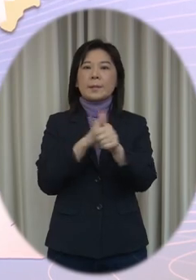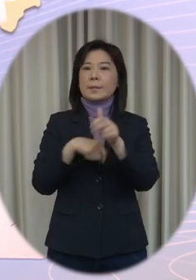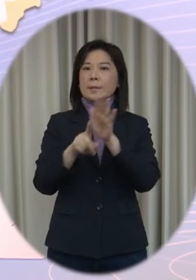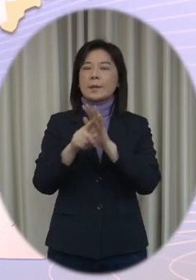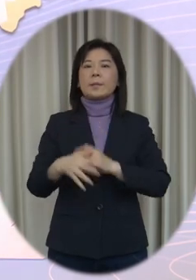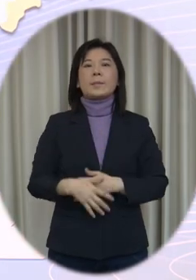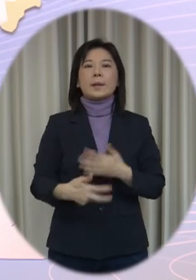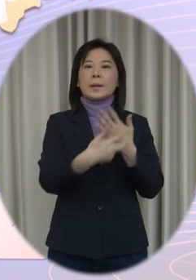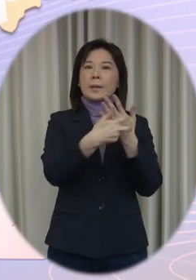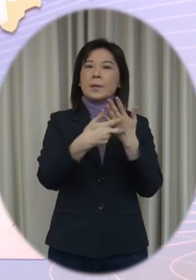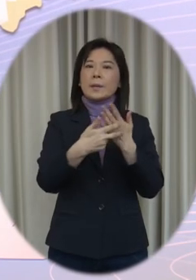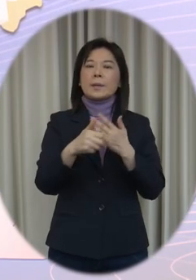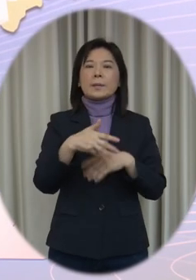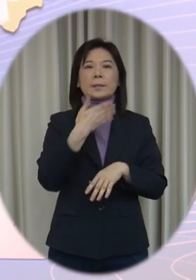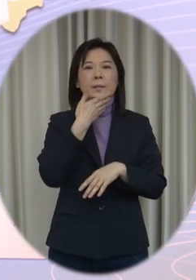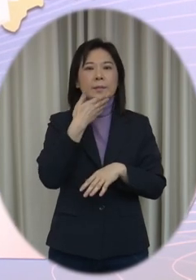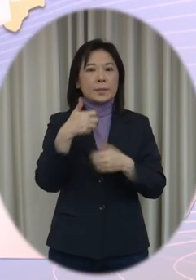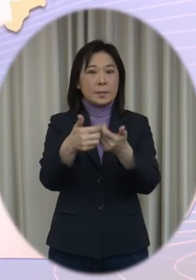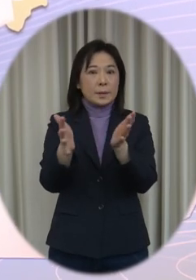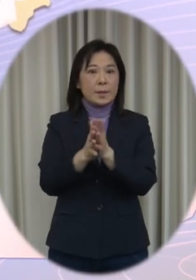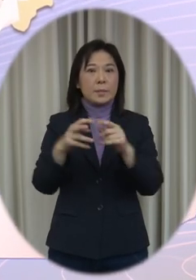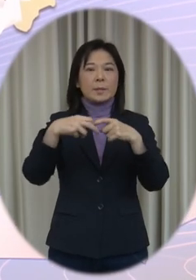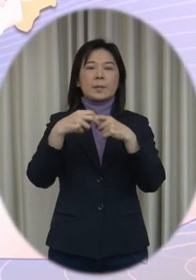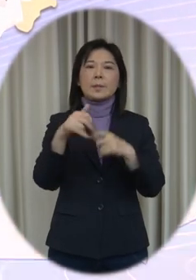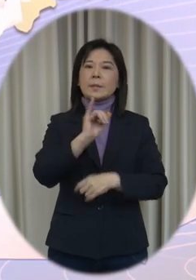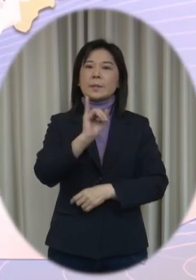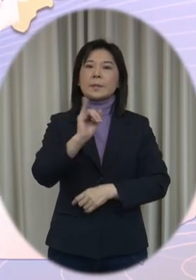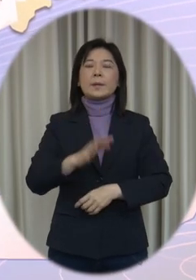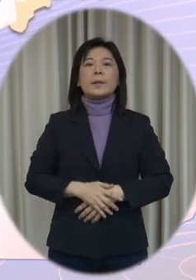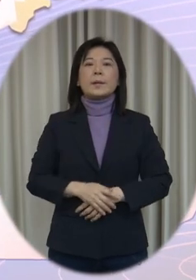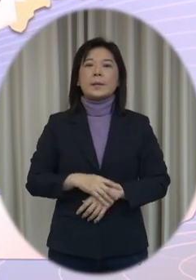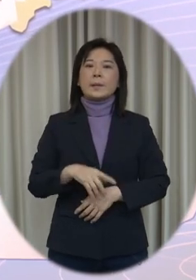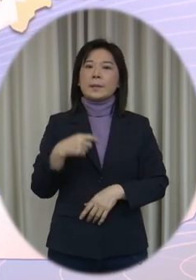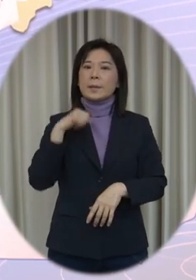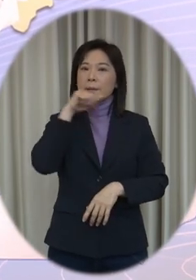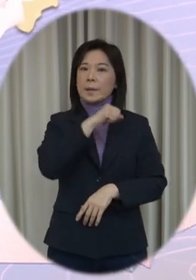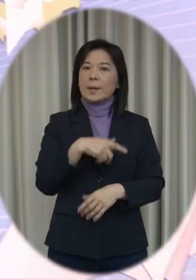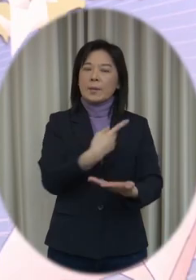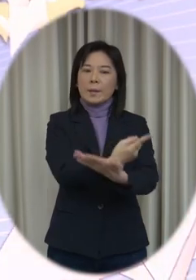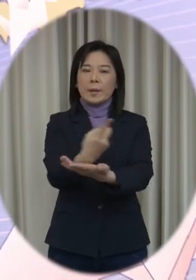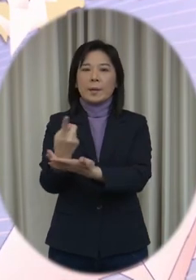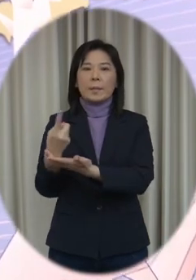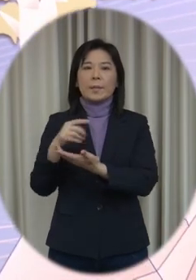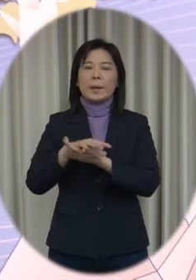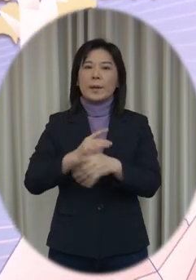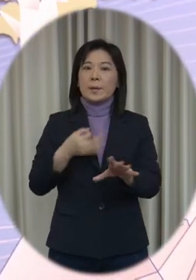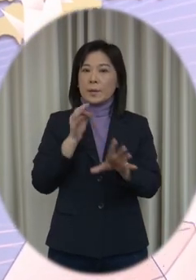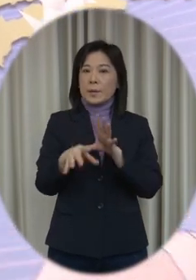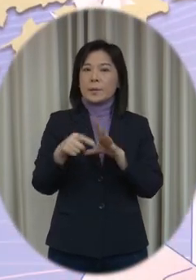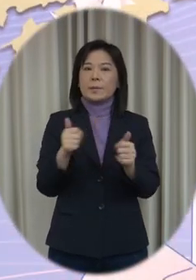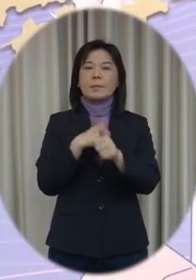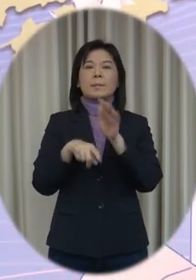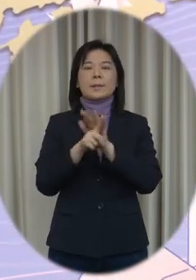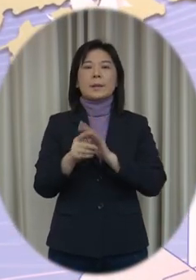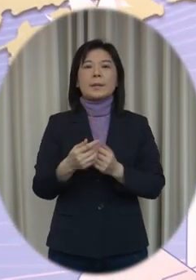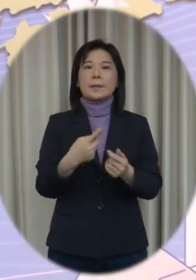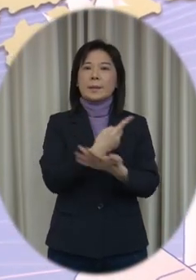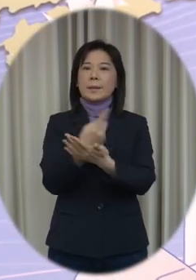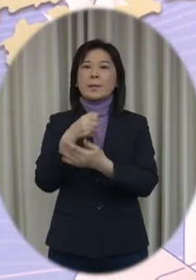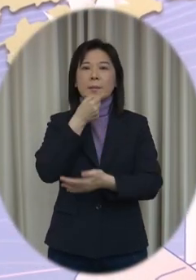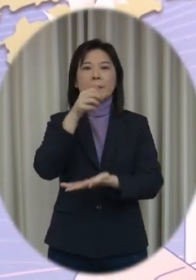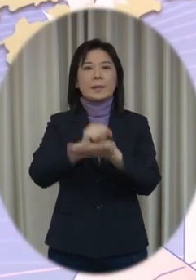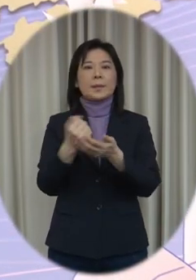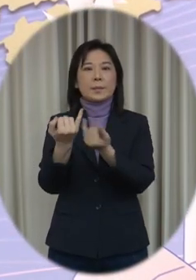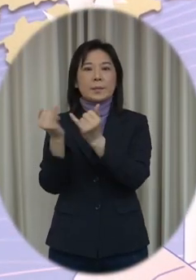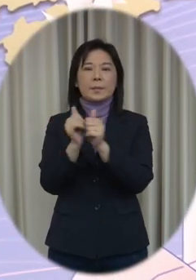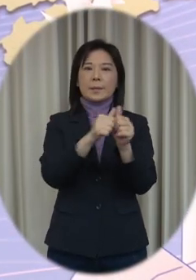部李立芬次长，台湾各界捐款的单位代表，各位媒体朋友，各位女士，各位先生，大